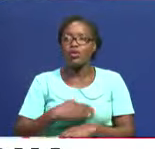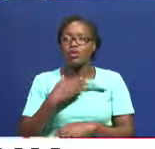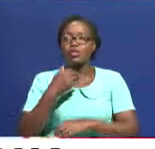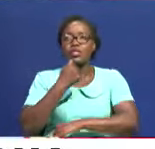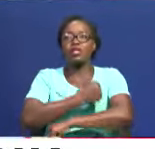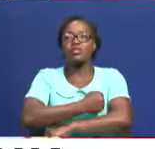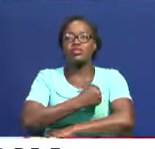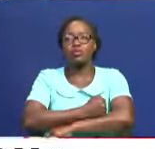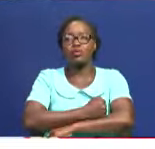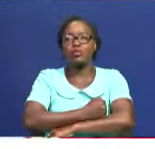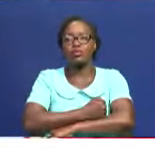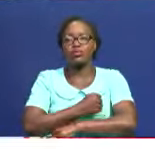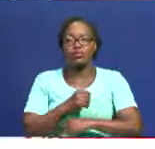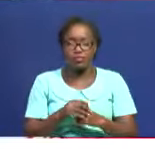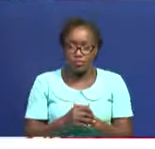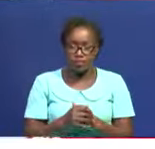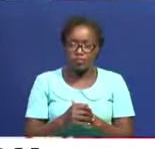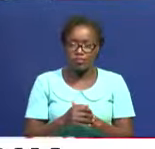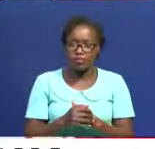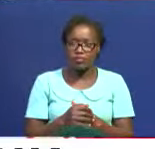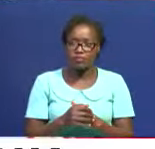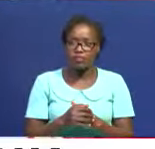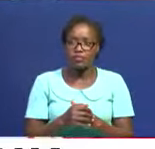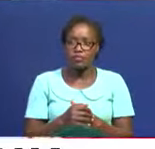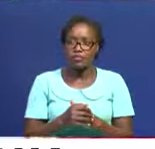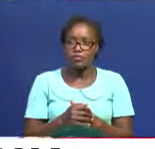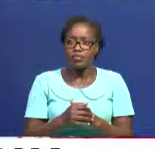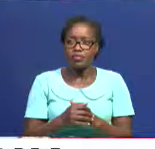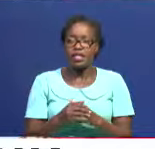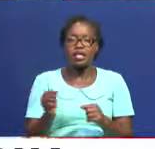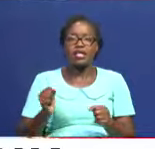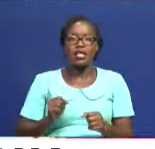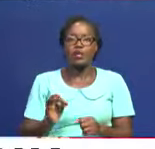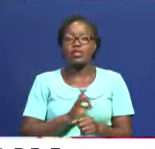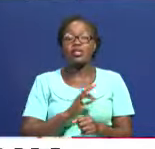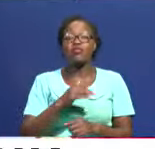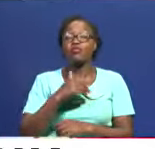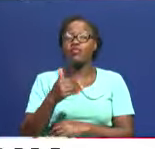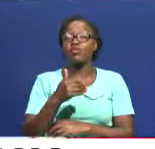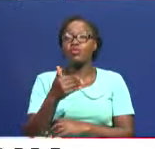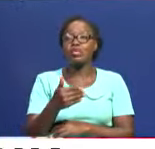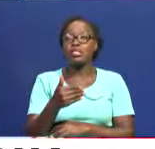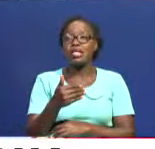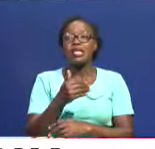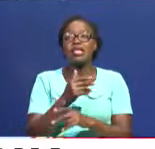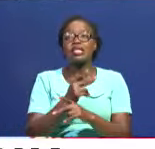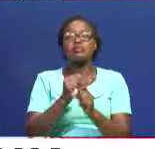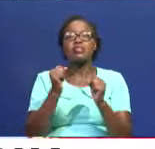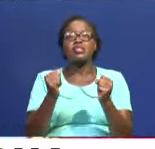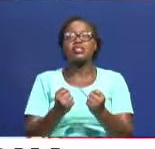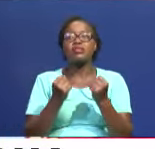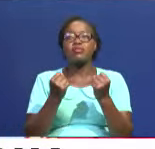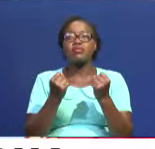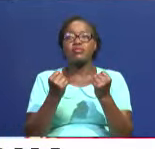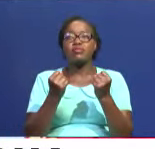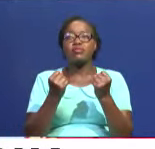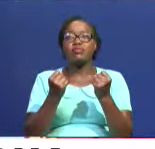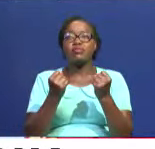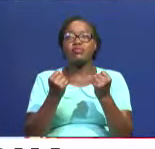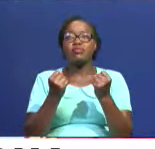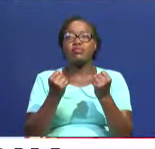school just on our right, and our personnel constantly maintain the safety of these young.